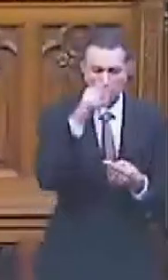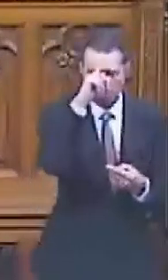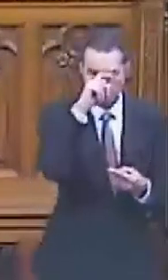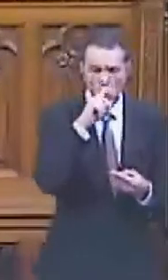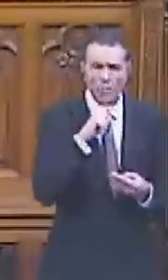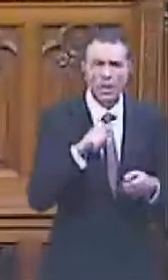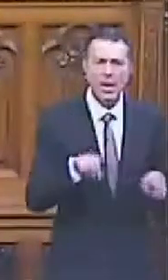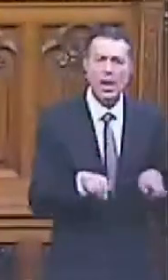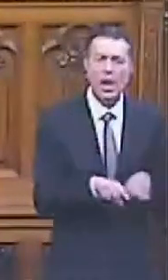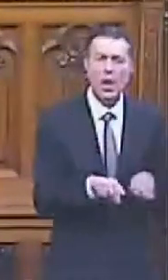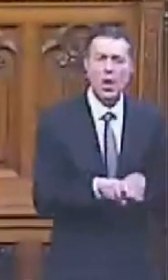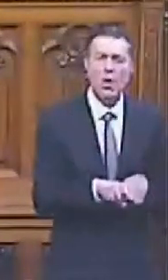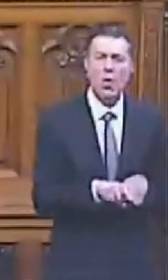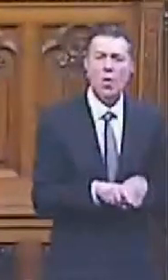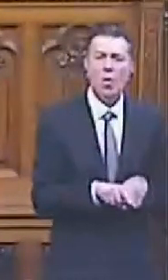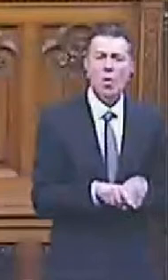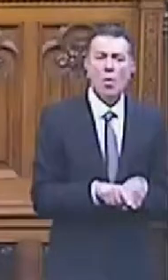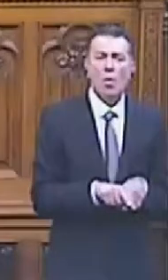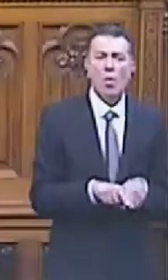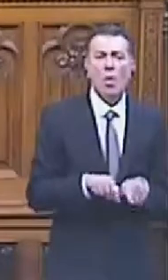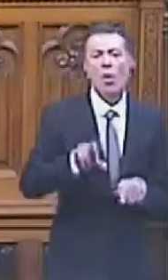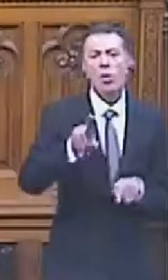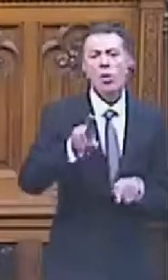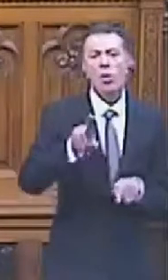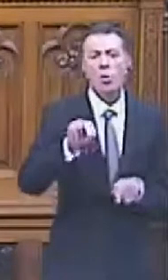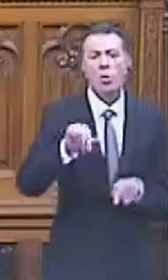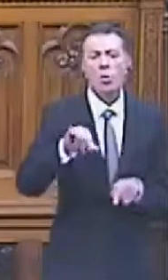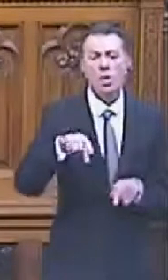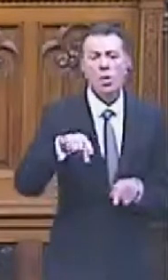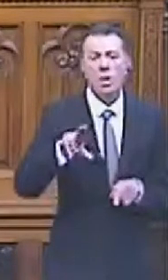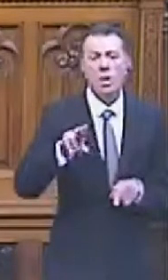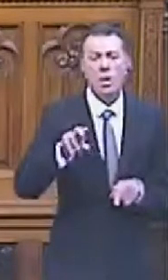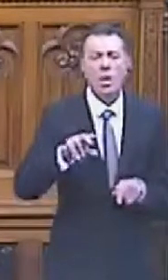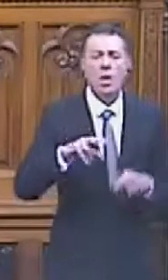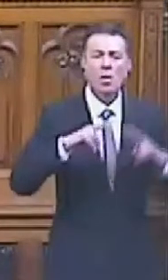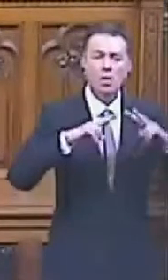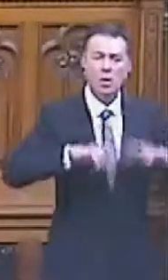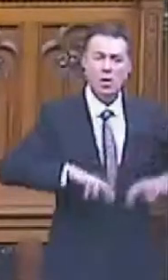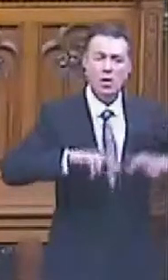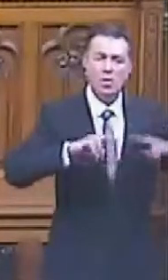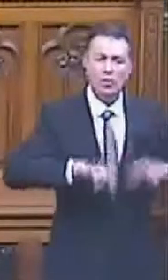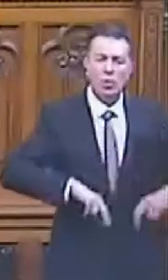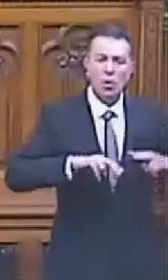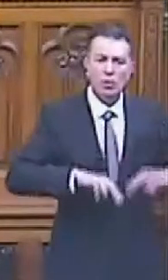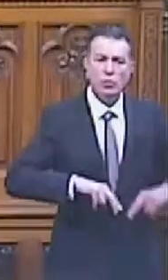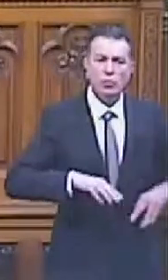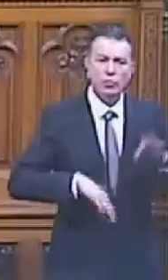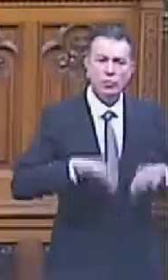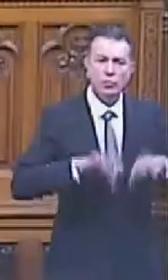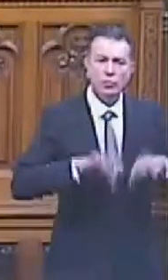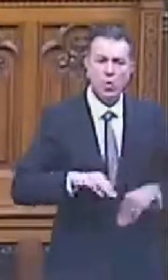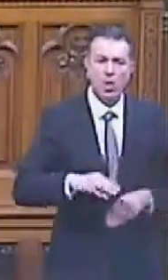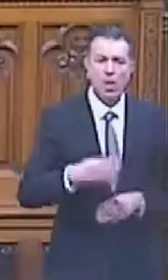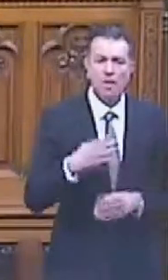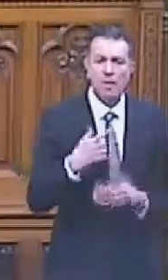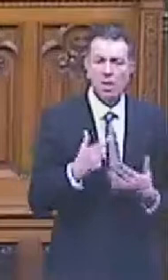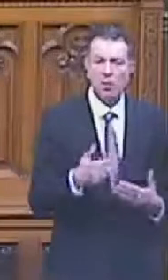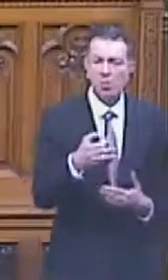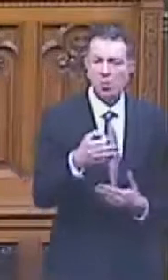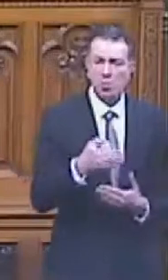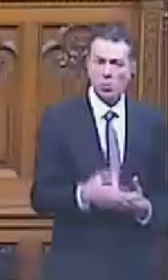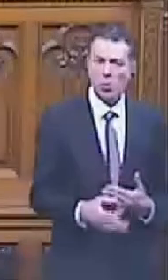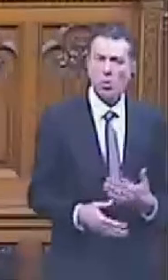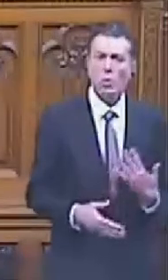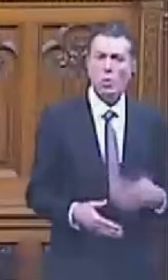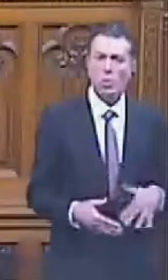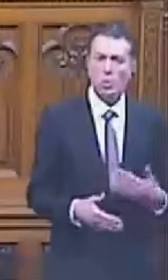auch seitens Unique Research erhoben. 74%, das ist, glaube ich, eine sehr, sehr große